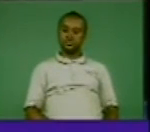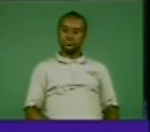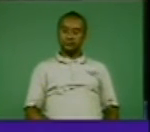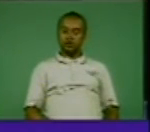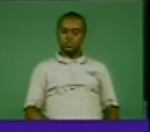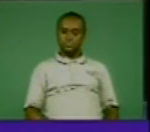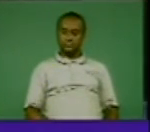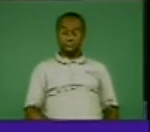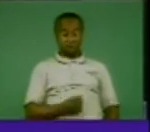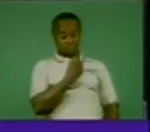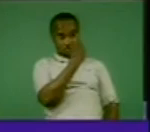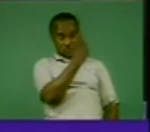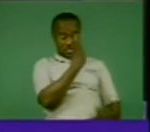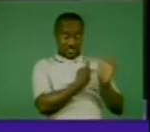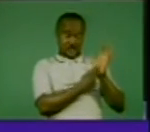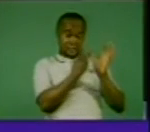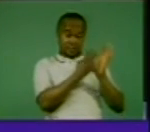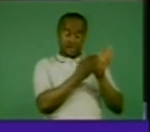hadi 202.